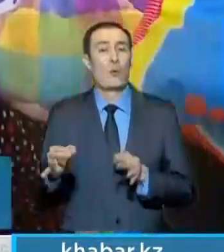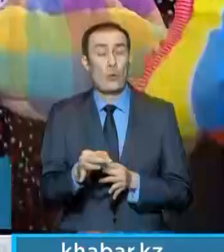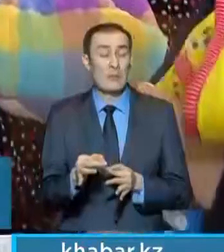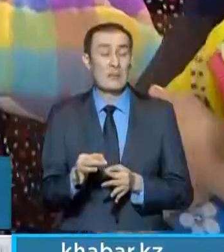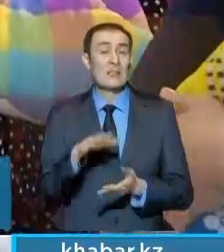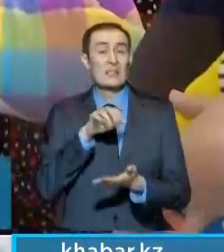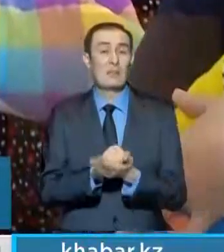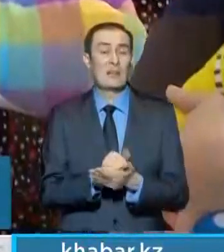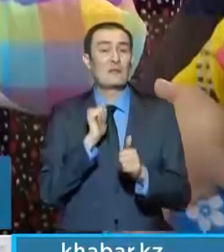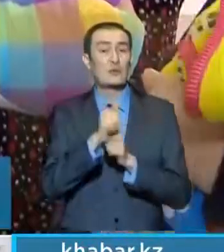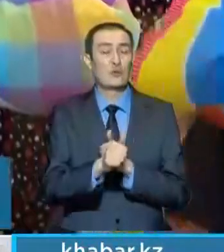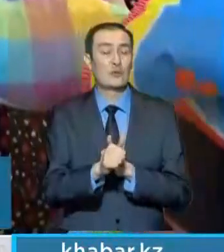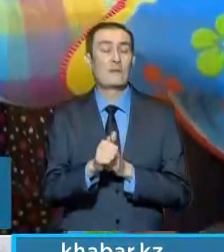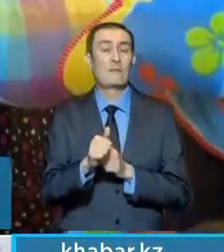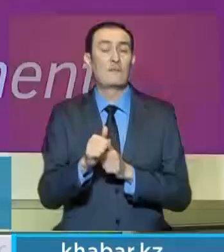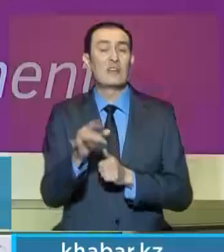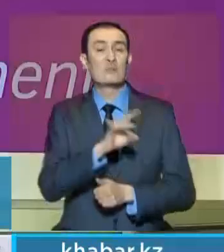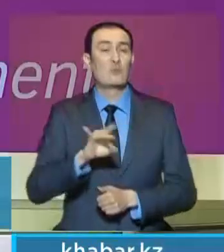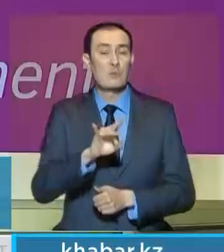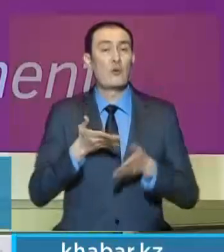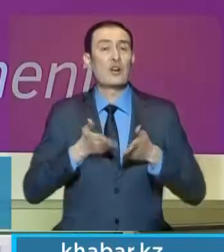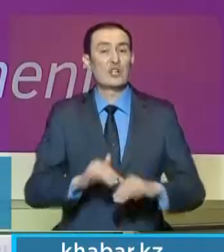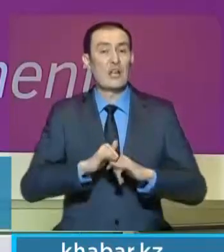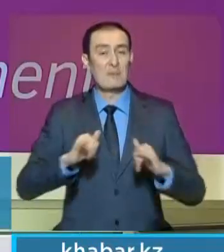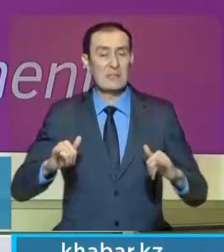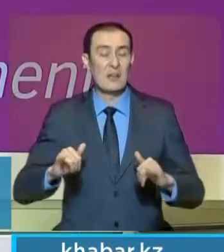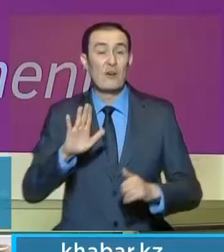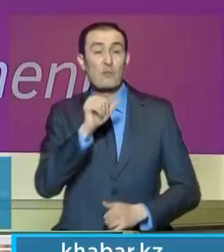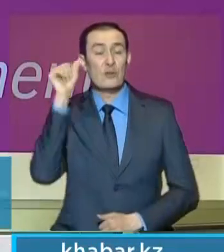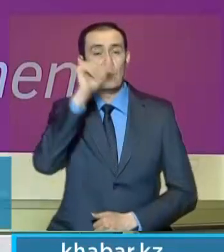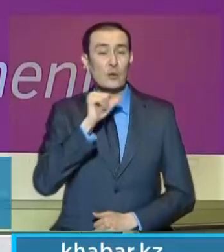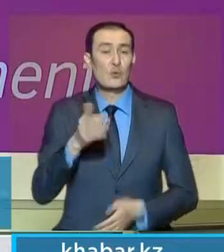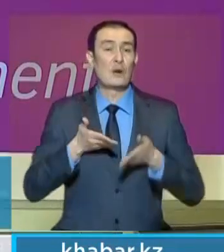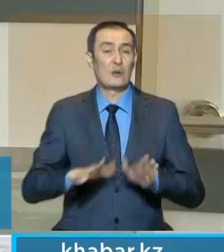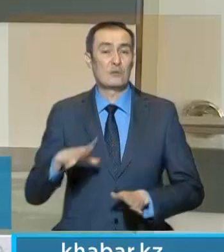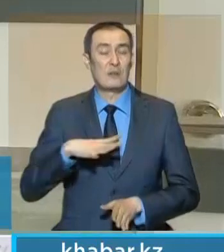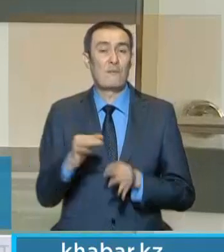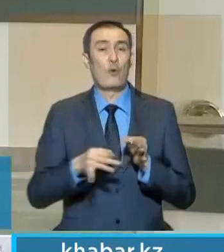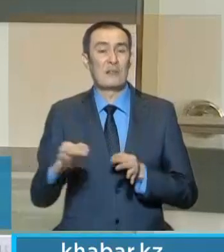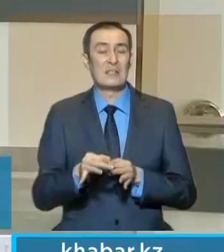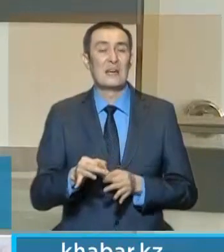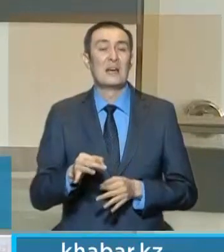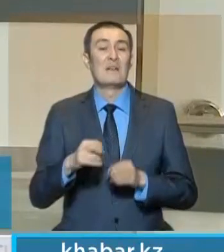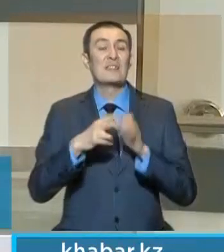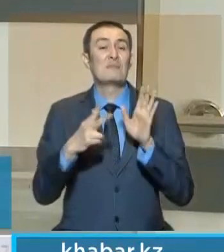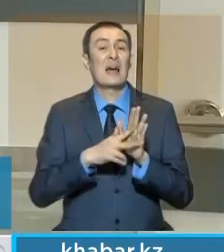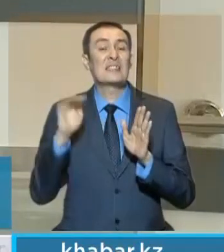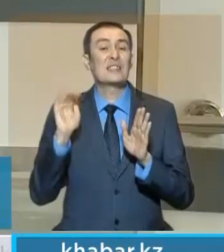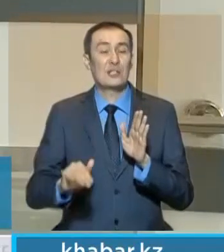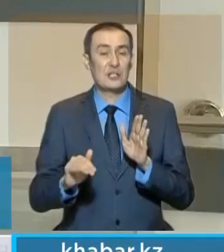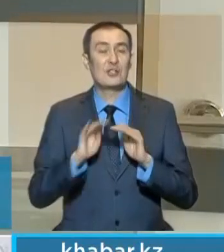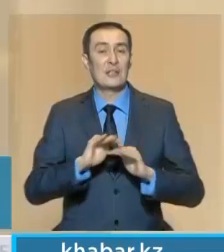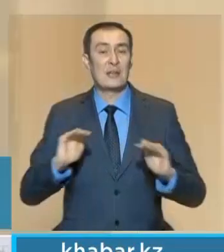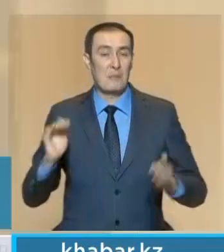слову, занимает одно из лидирующих позиций в республике по рождаемости. В прошлом году в родильных домах региона на свет появились 18